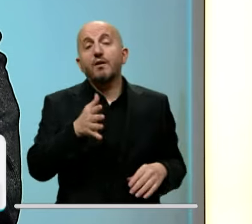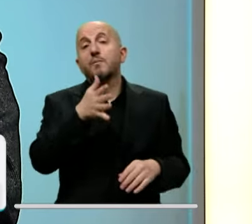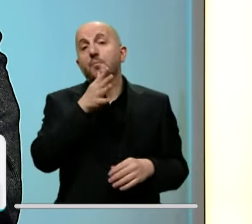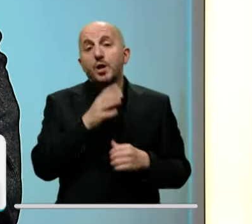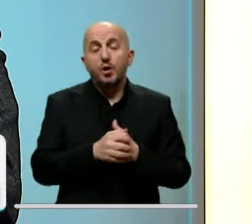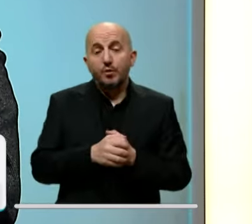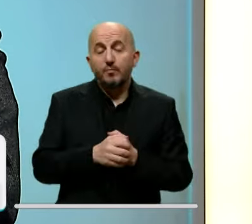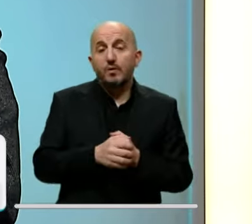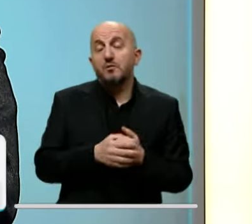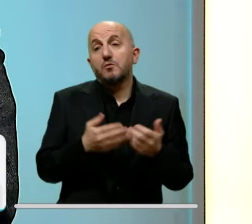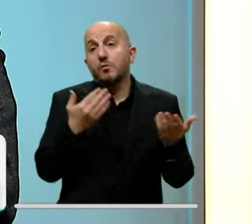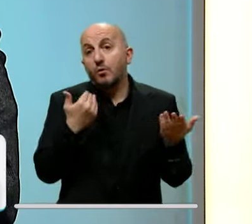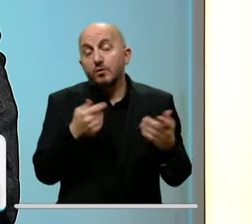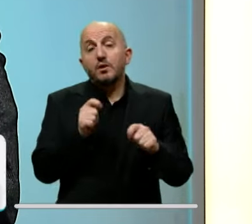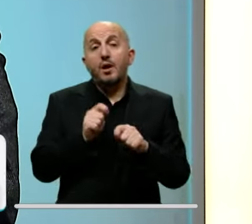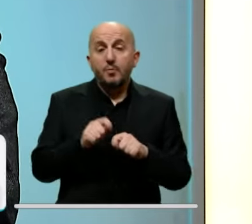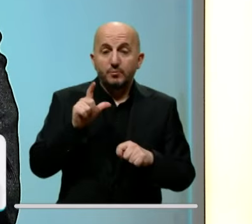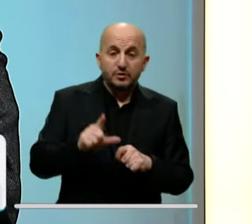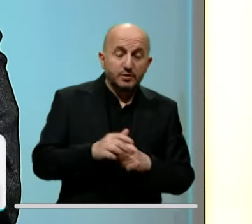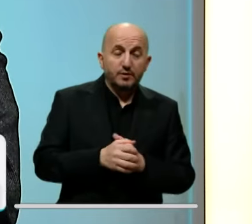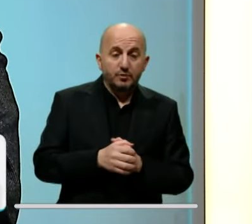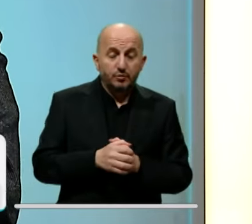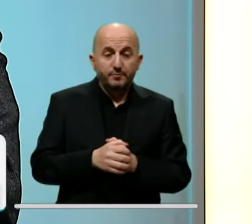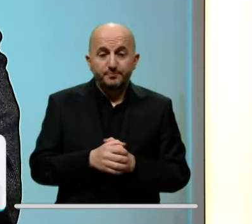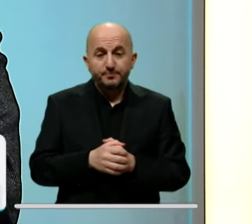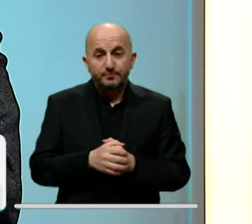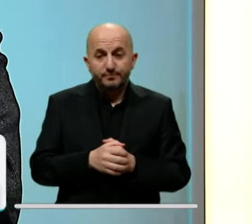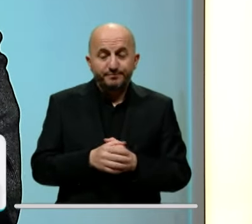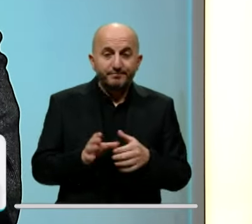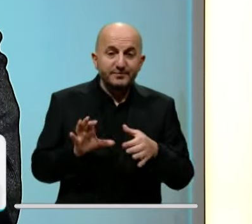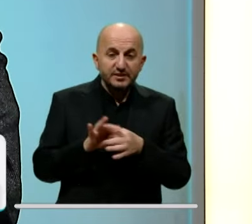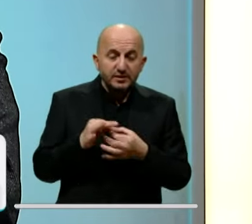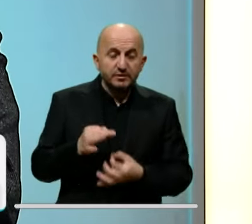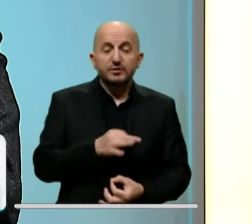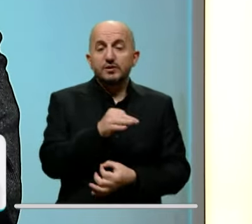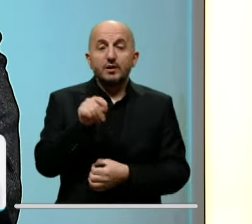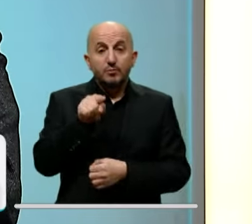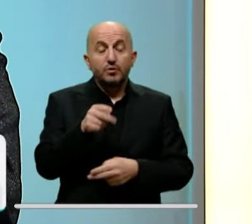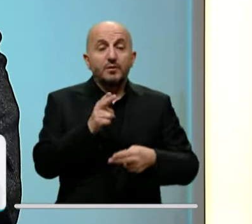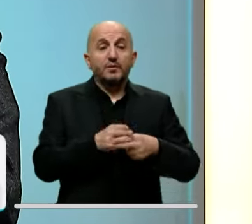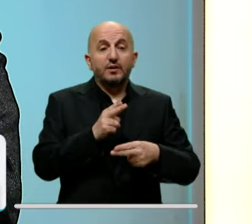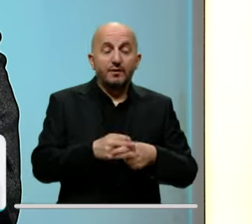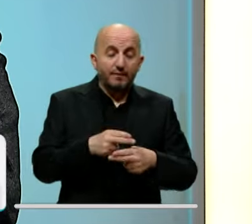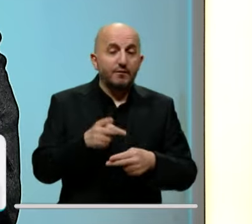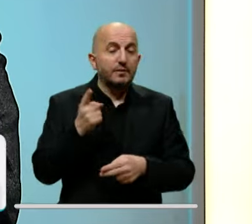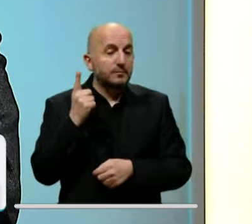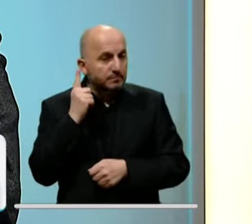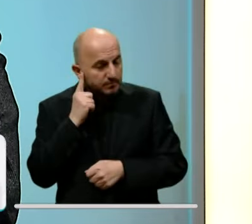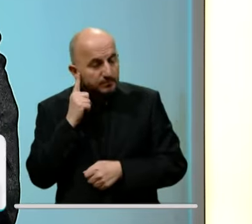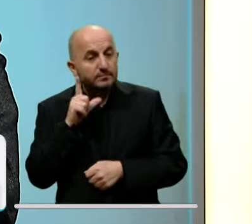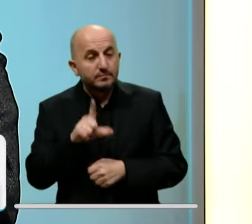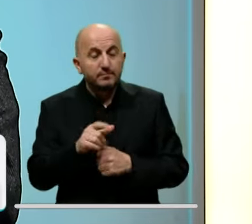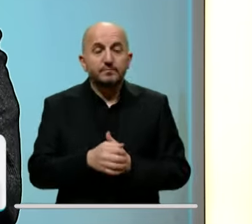Eee Yoksa da yapmamız gerekiyor Eee ilgililerin de buna bir an evvel e kulak asması gerekir